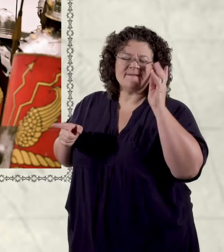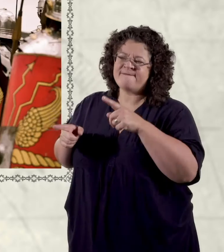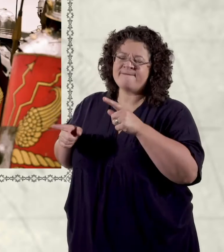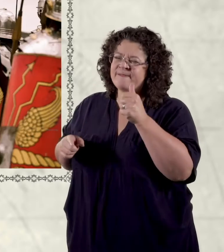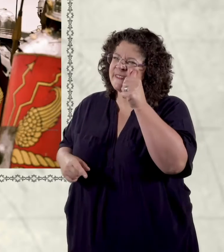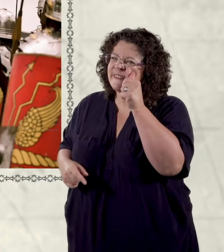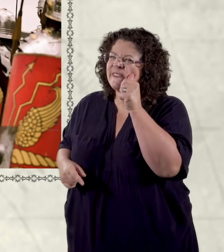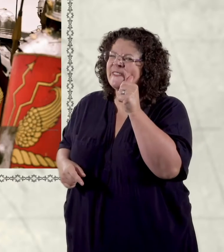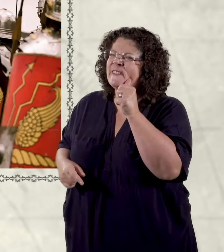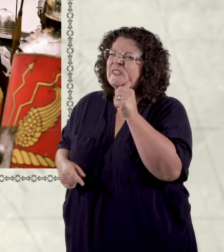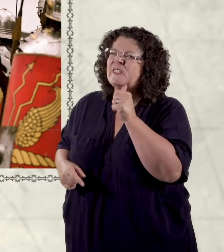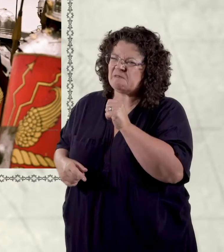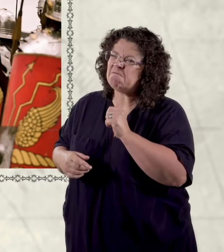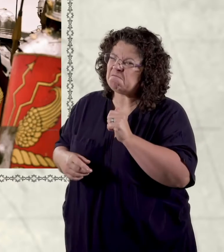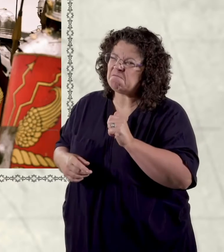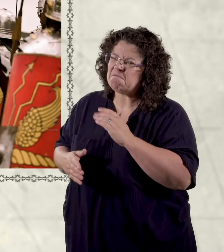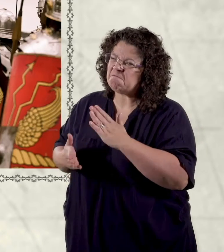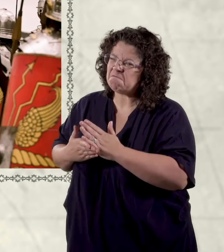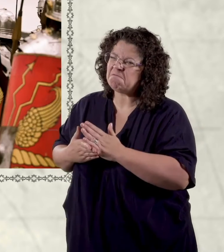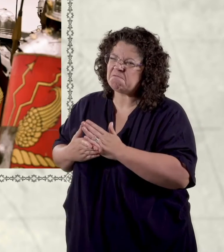enw Suetonius.